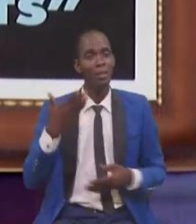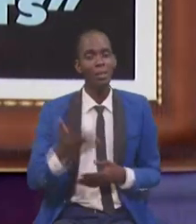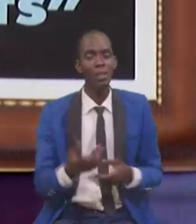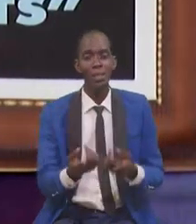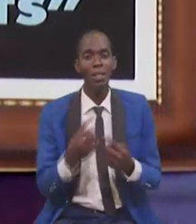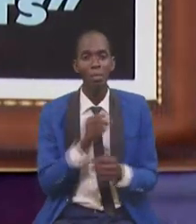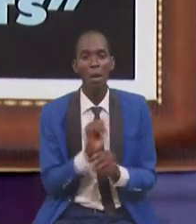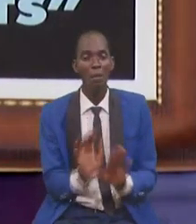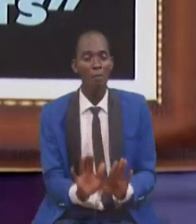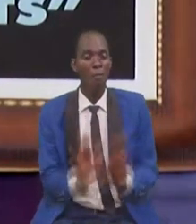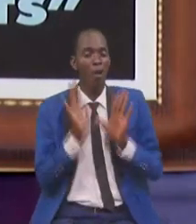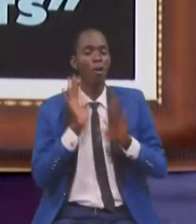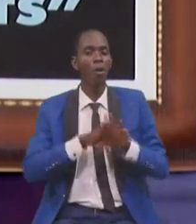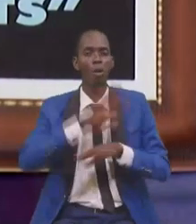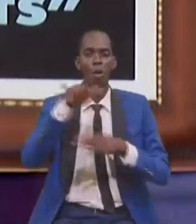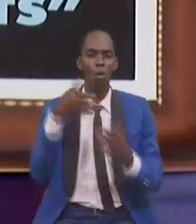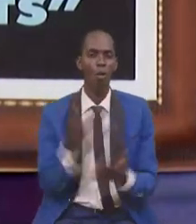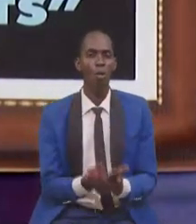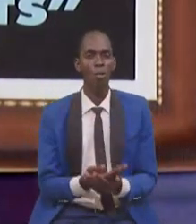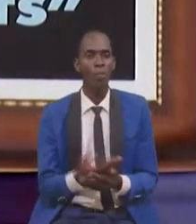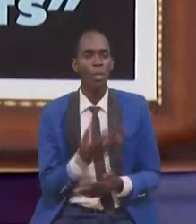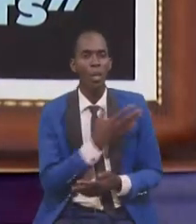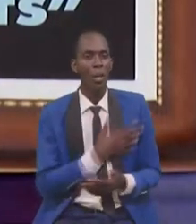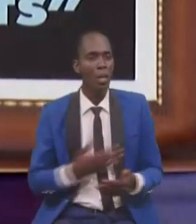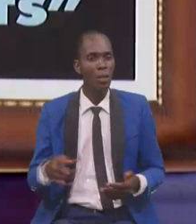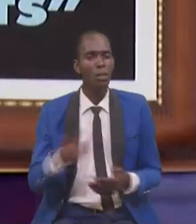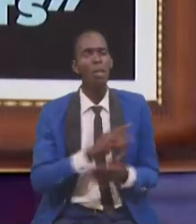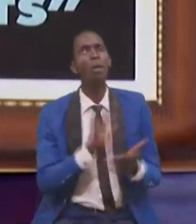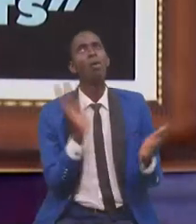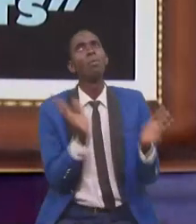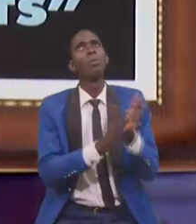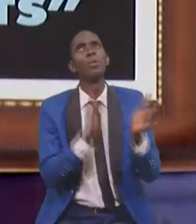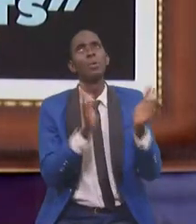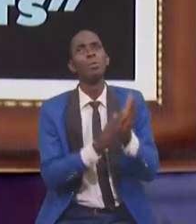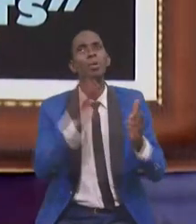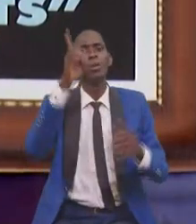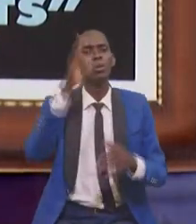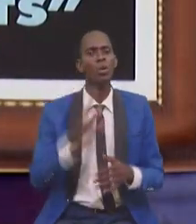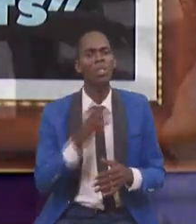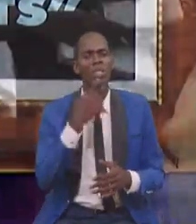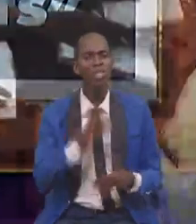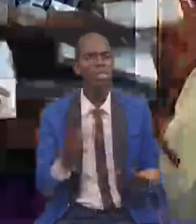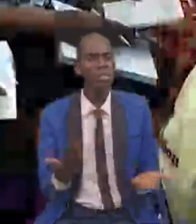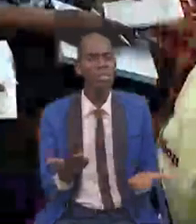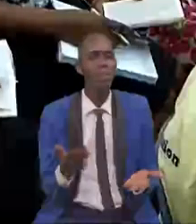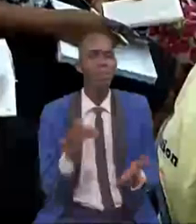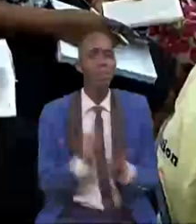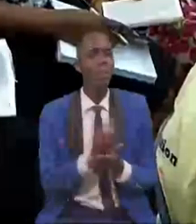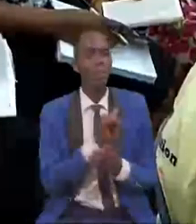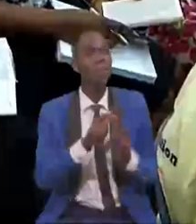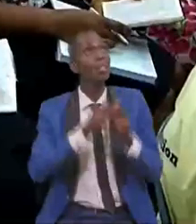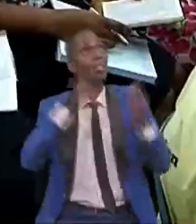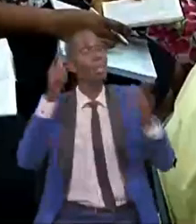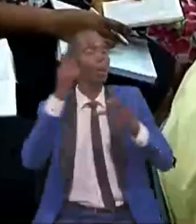Tous furent saisis de crainte et ils glorifiaient Dieu, disant, qu'est-ce qu'ils ont dit?